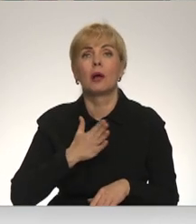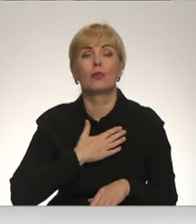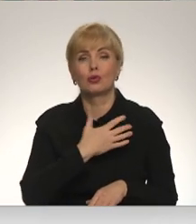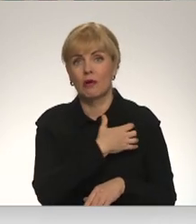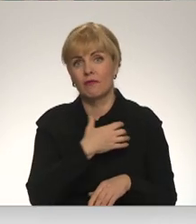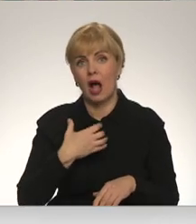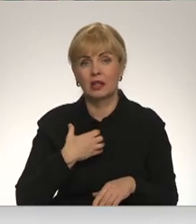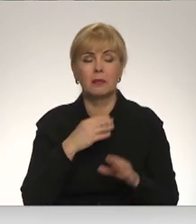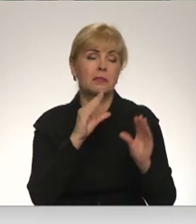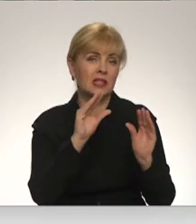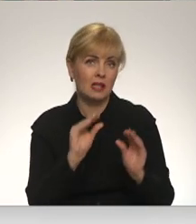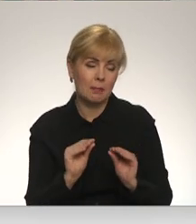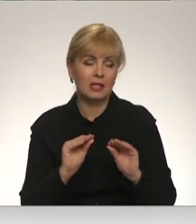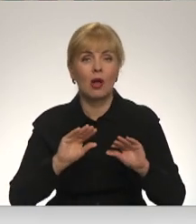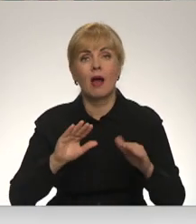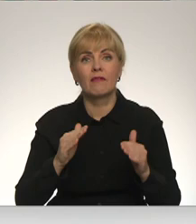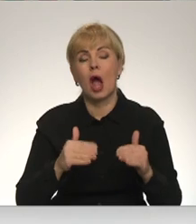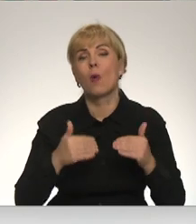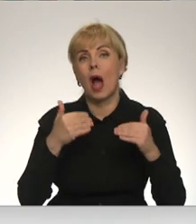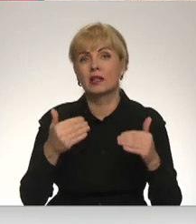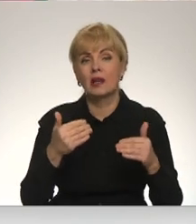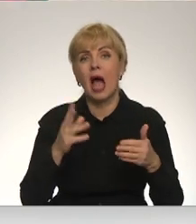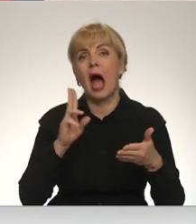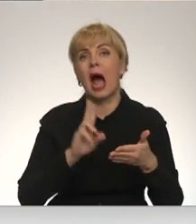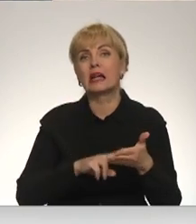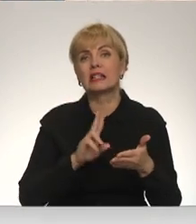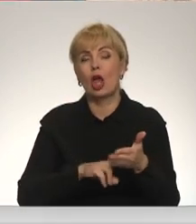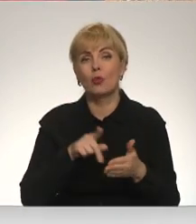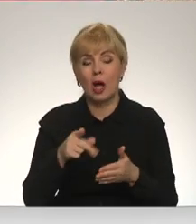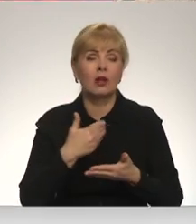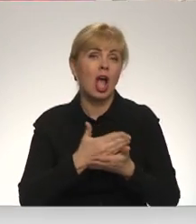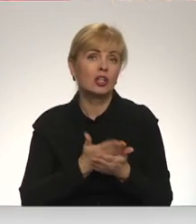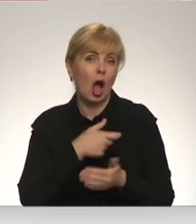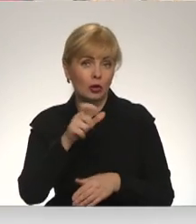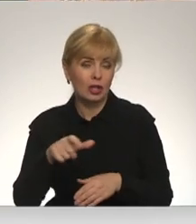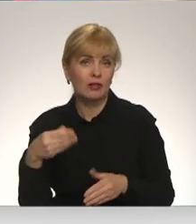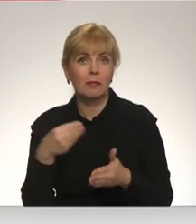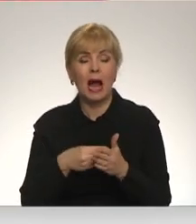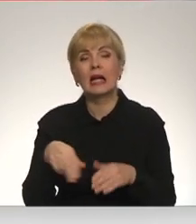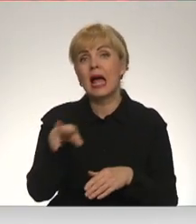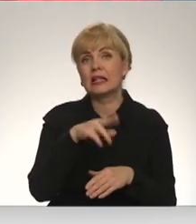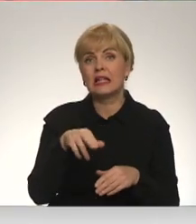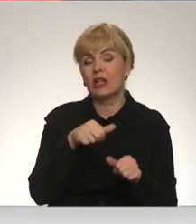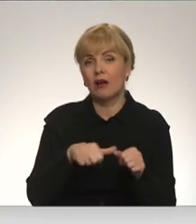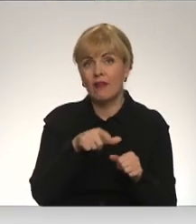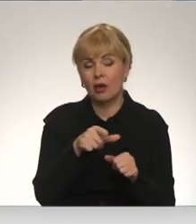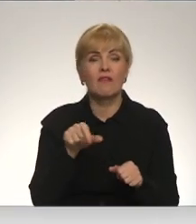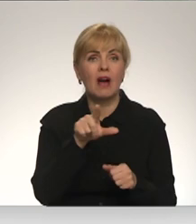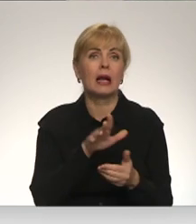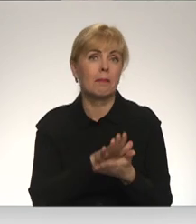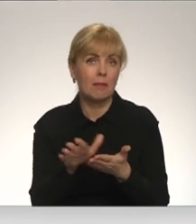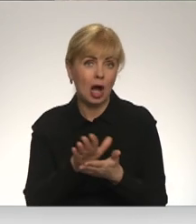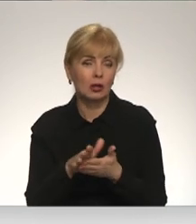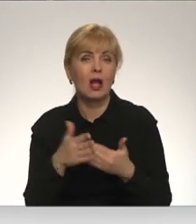valdība samazinās vai atcels akcijas nodokli. Lielākoties iedzīvotāji pērk dīzeļdegvielu, jo to gan vairāk patērē,